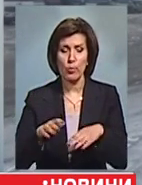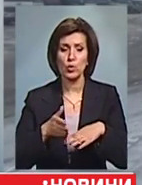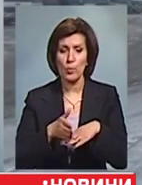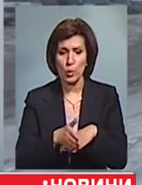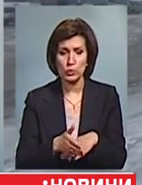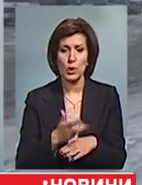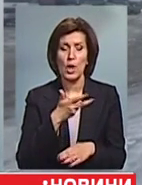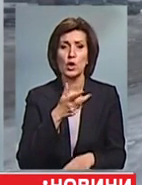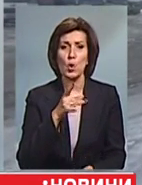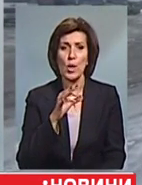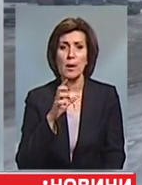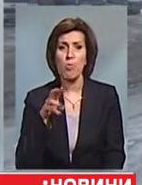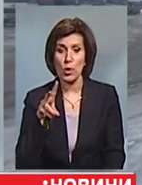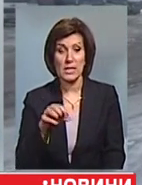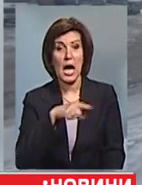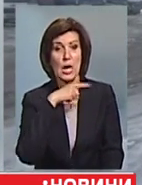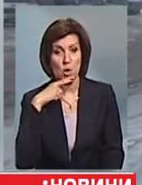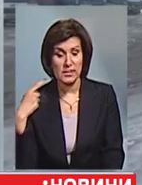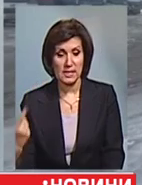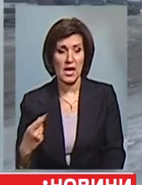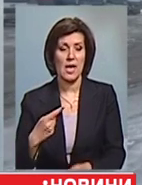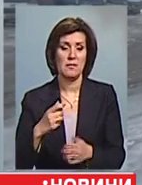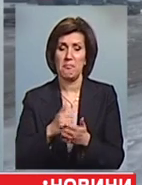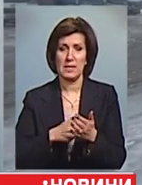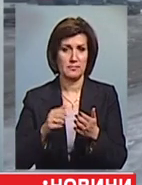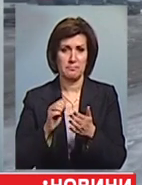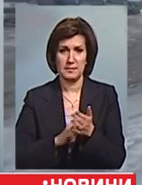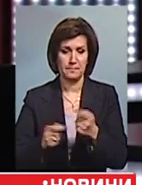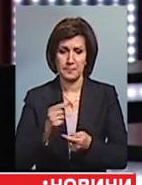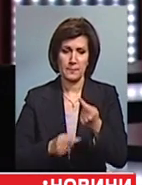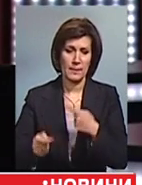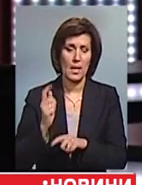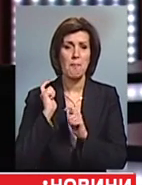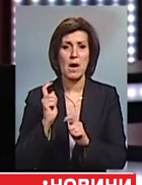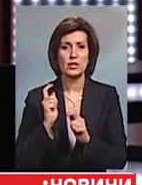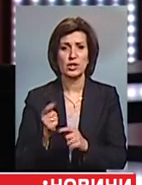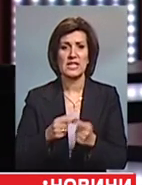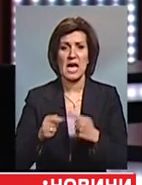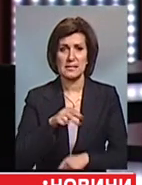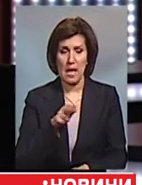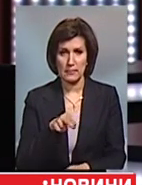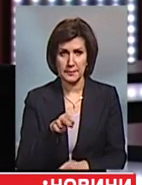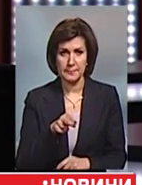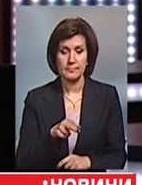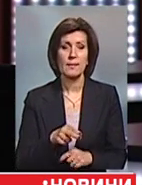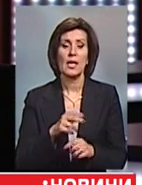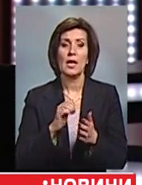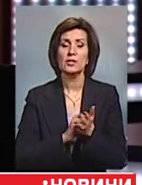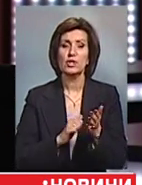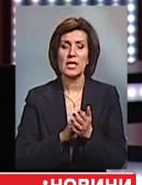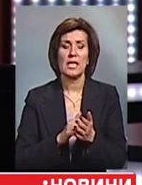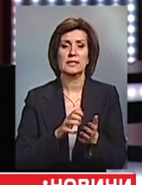пропуску Троєбортне, а от росіяни без пояснення причини повертають машини назад. Нагадаю,